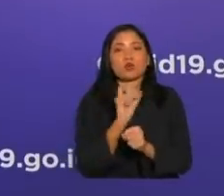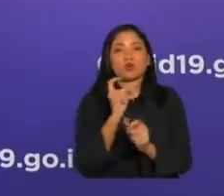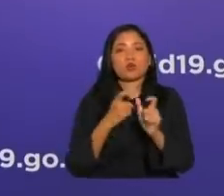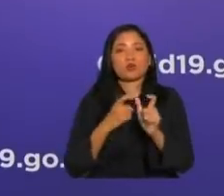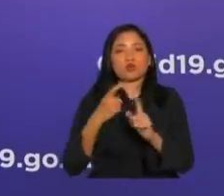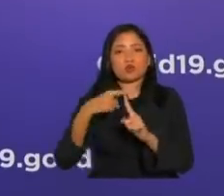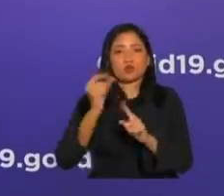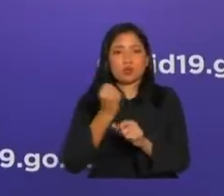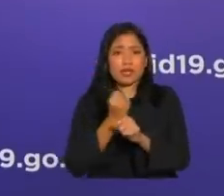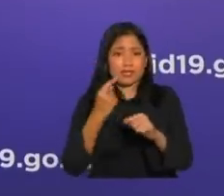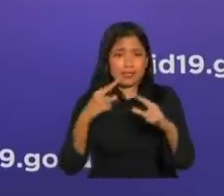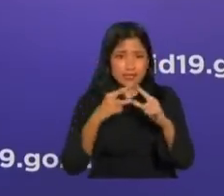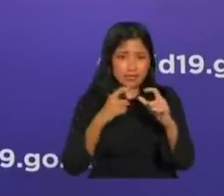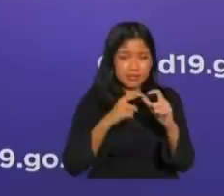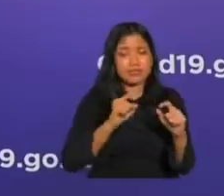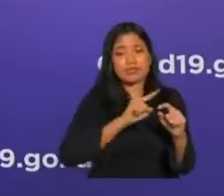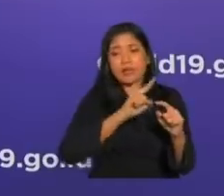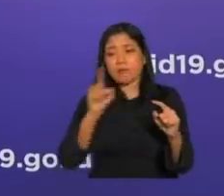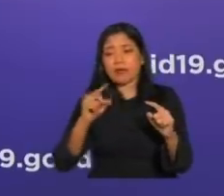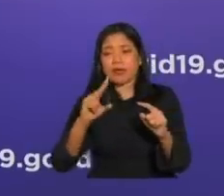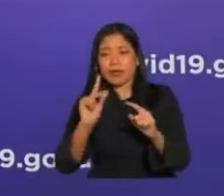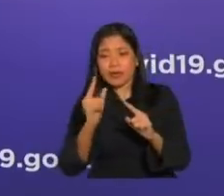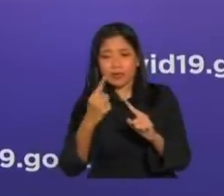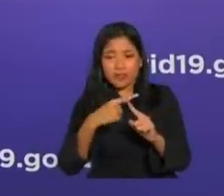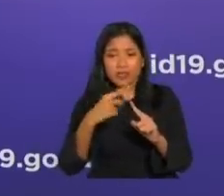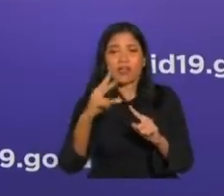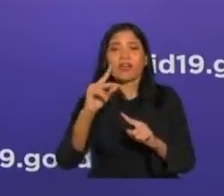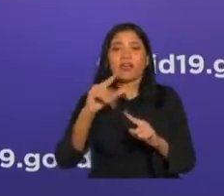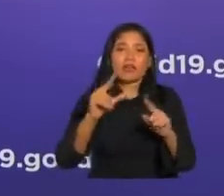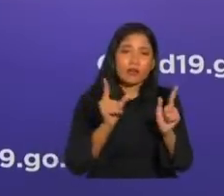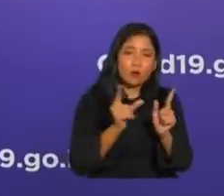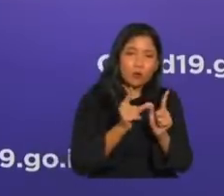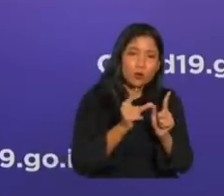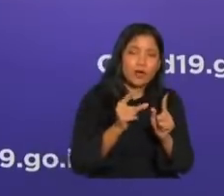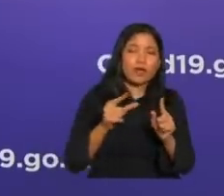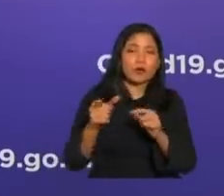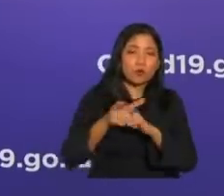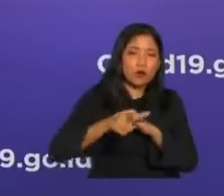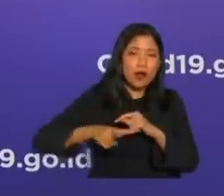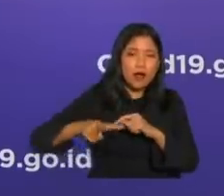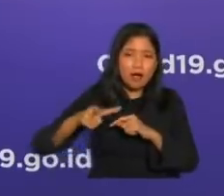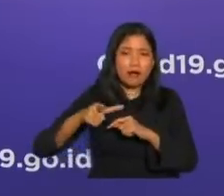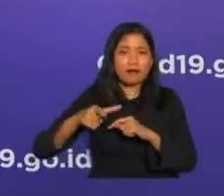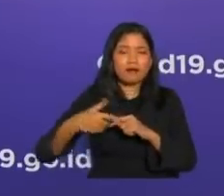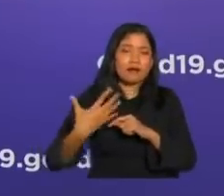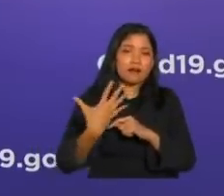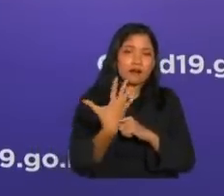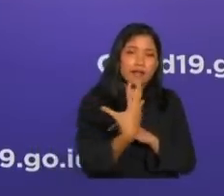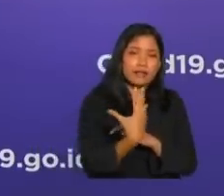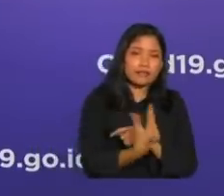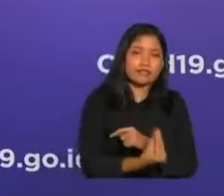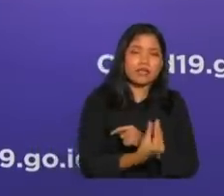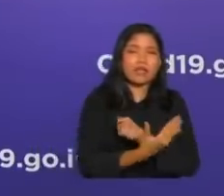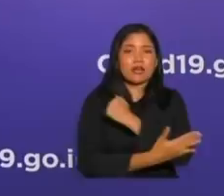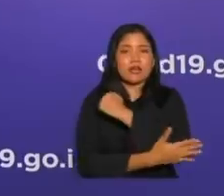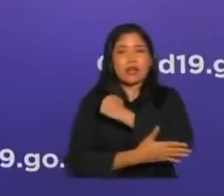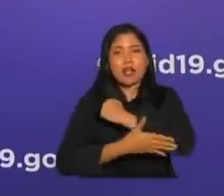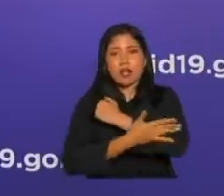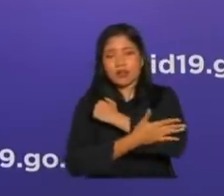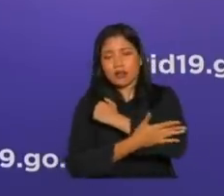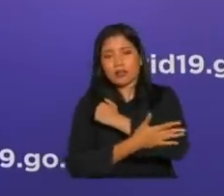provinsi sampai tingkat RT sampai tingkat RW sampai tingkat Kelurahan Desa negeri